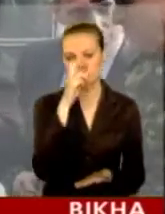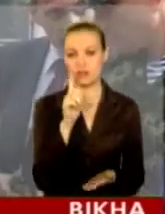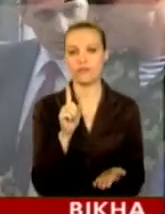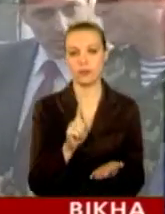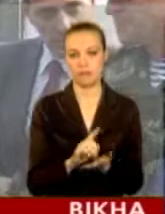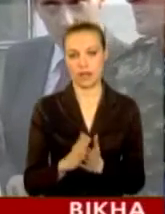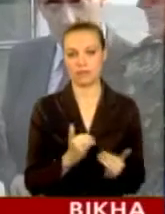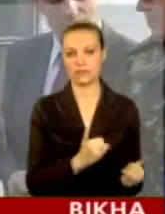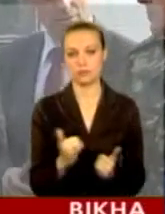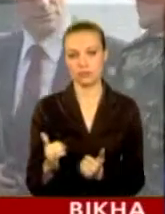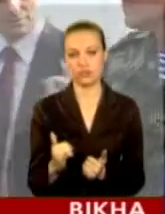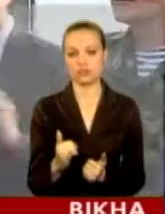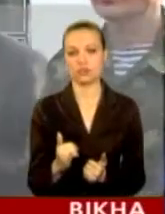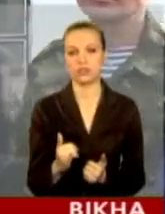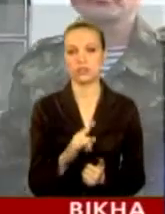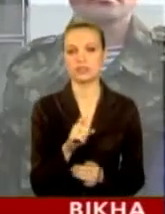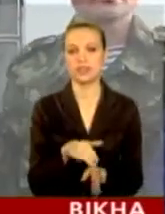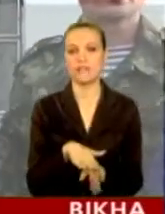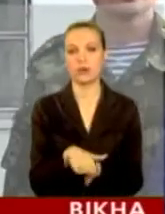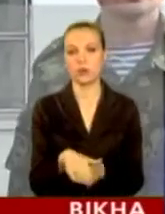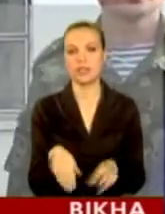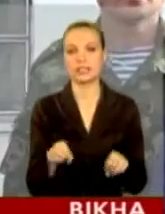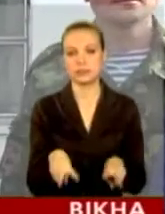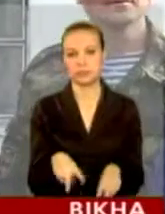держава має забезпечити за виконання спеціальних завдань.